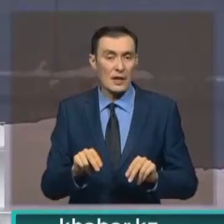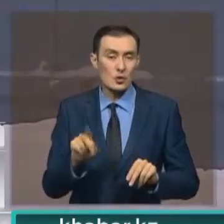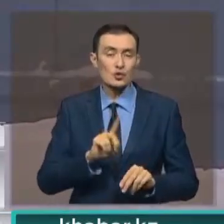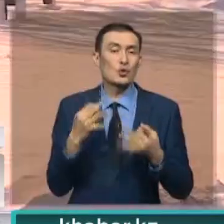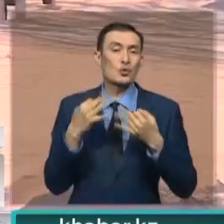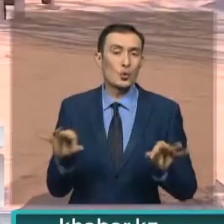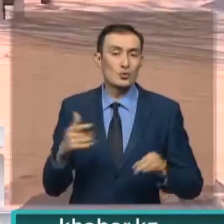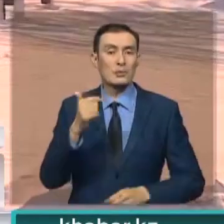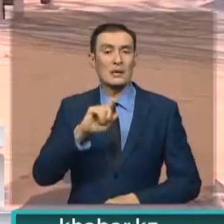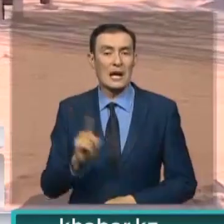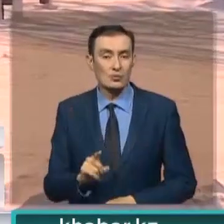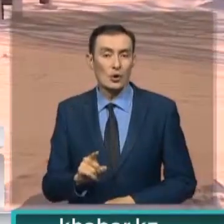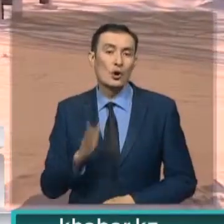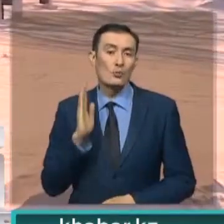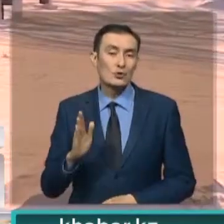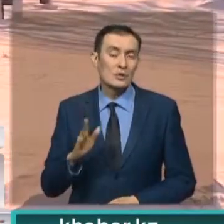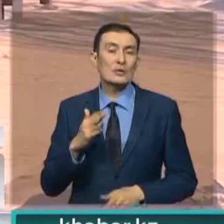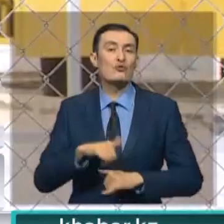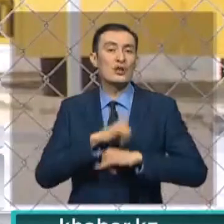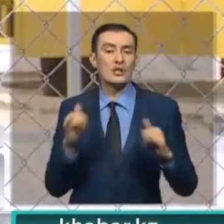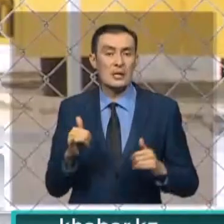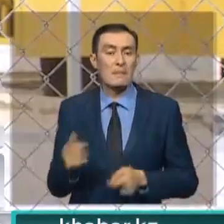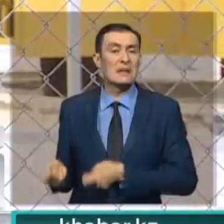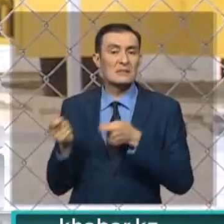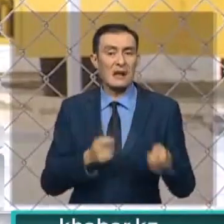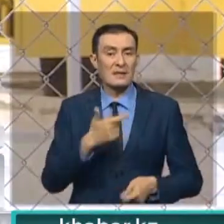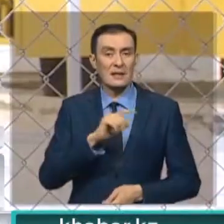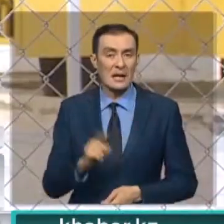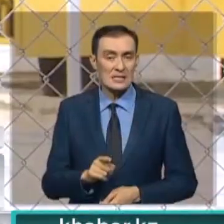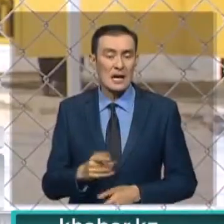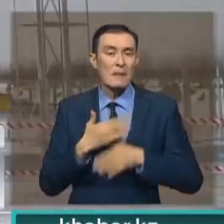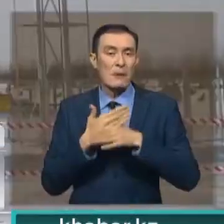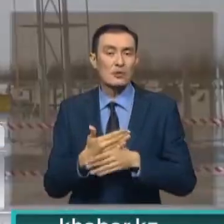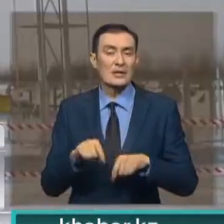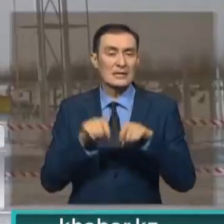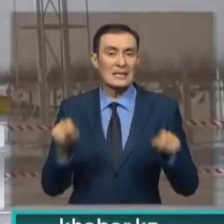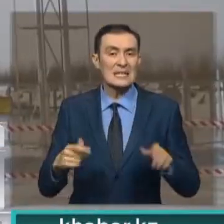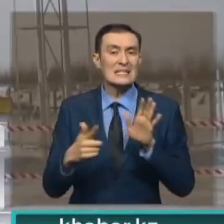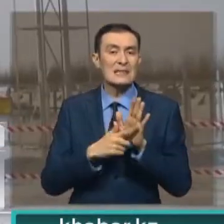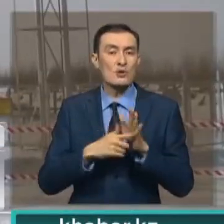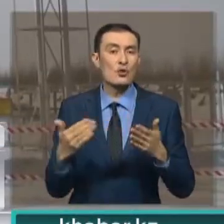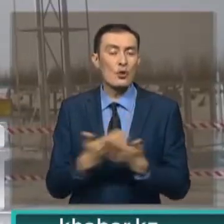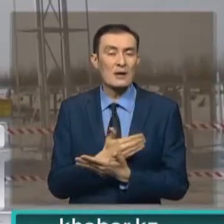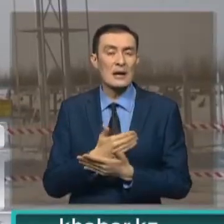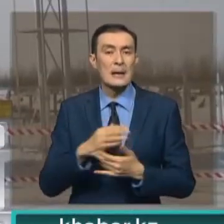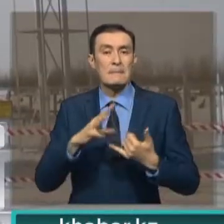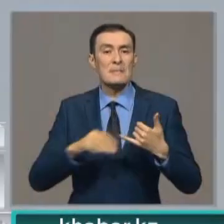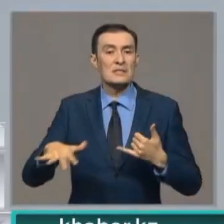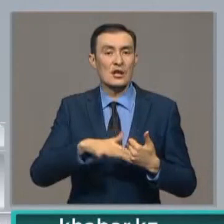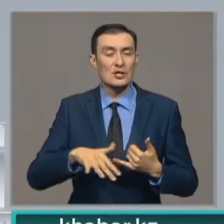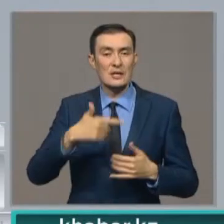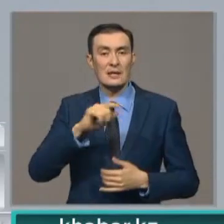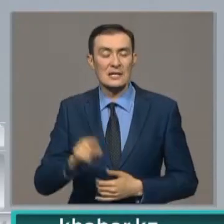обеспечить доступ голубому топливу и увеличить поставки газа поможет открытие 7 новых месторождений